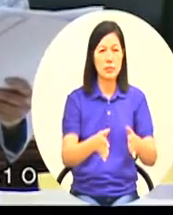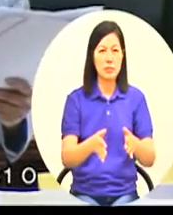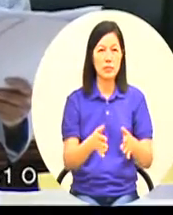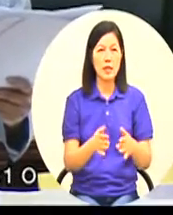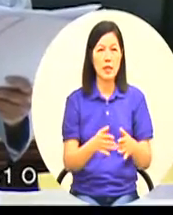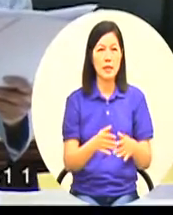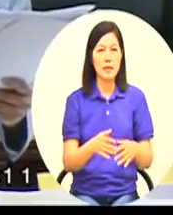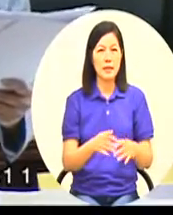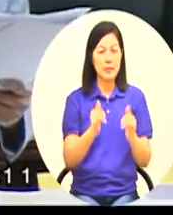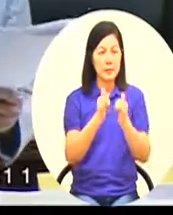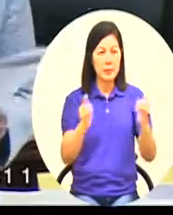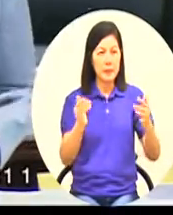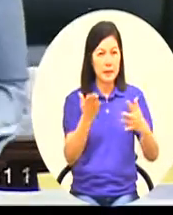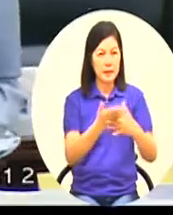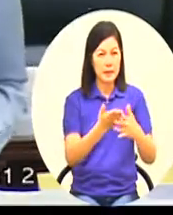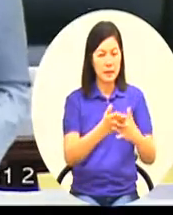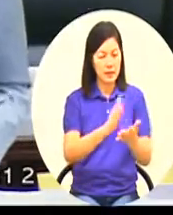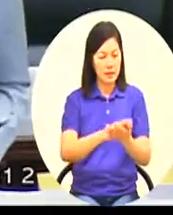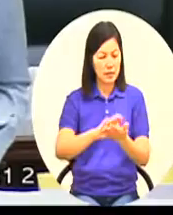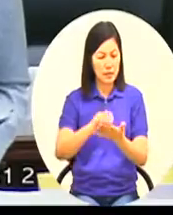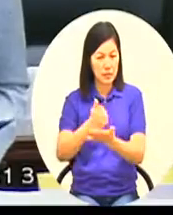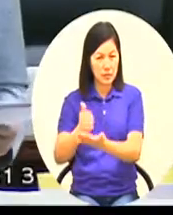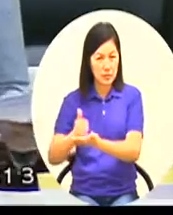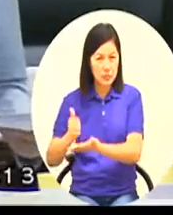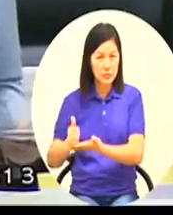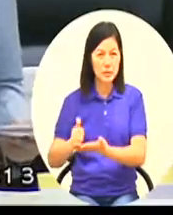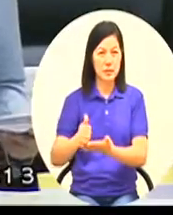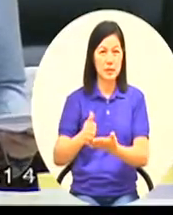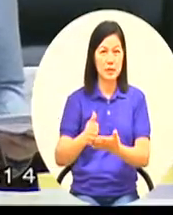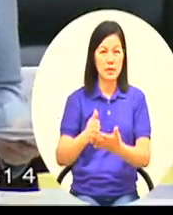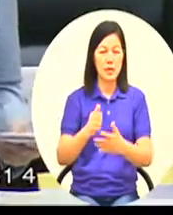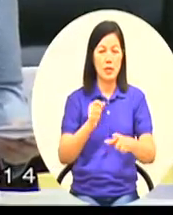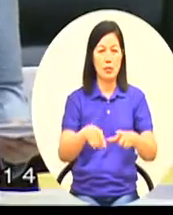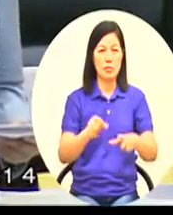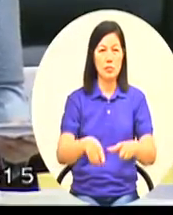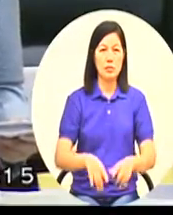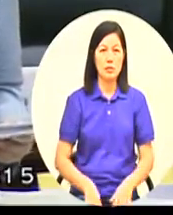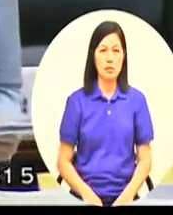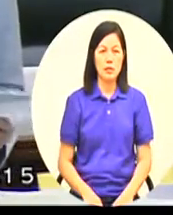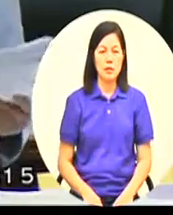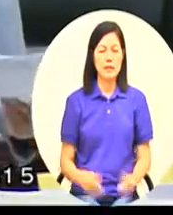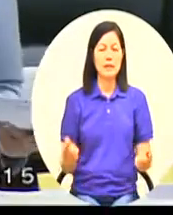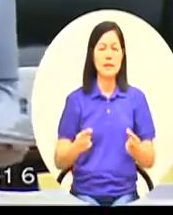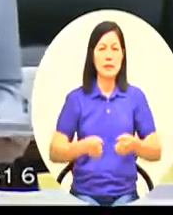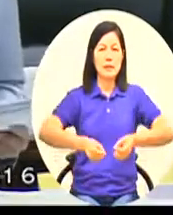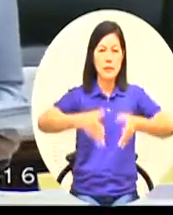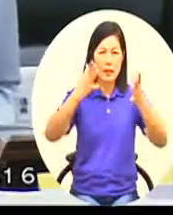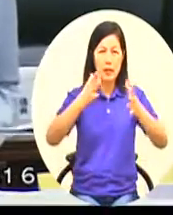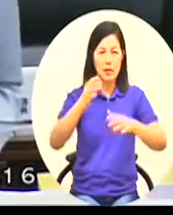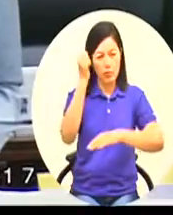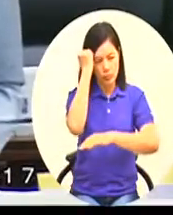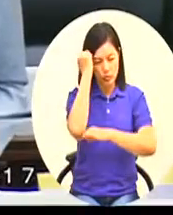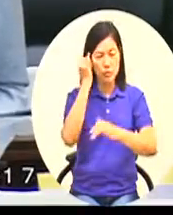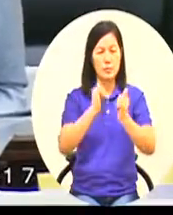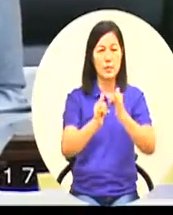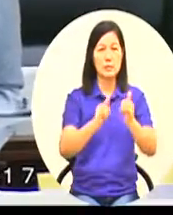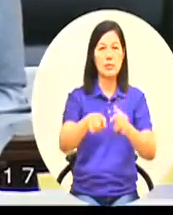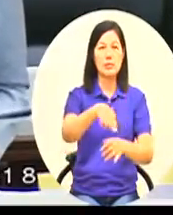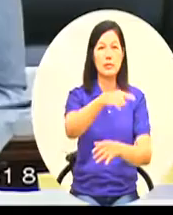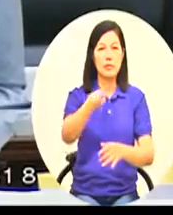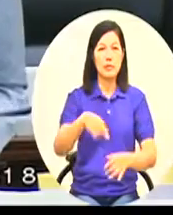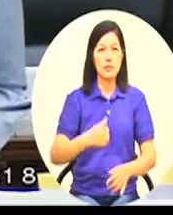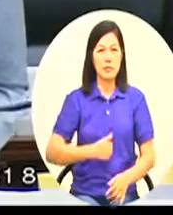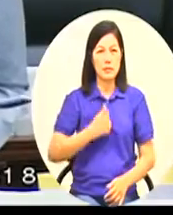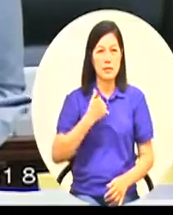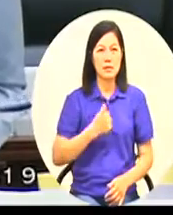者哈，我想这个会直接反映在，因为咱都知道我们的大楼啊，我们的大楼的住户，他们其实很多大